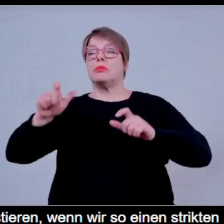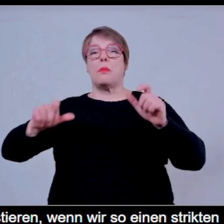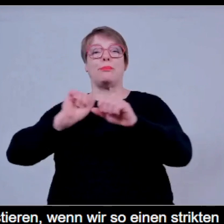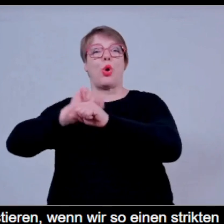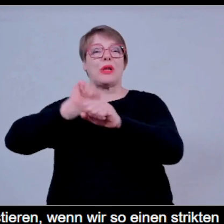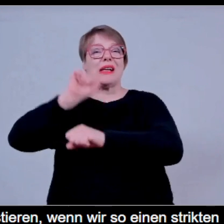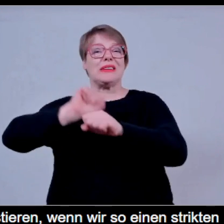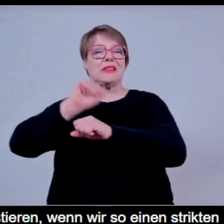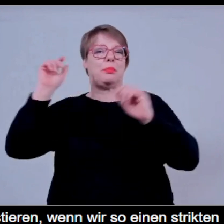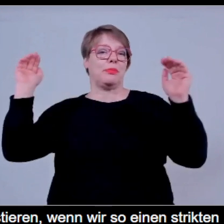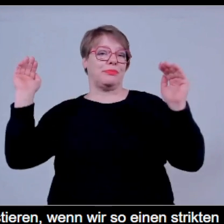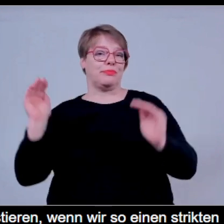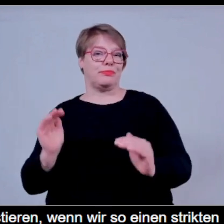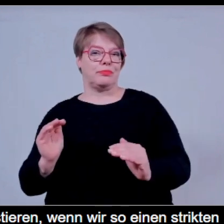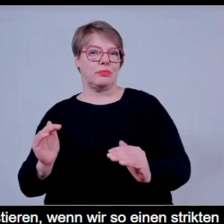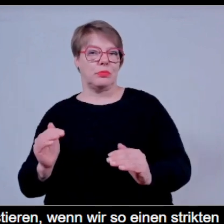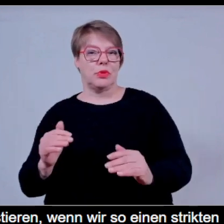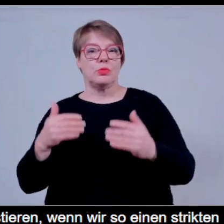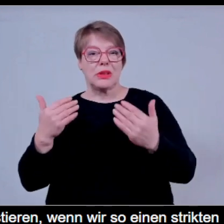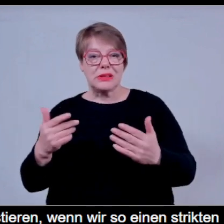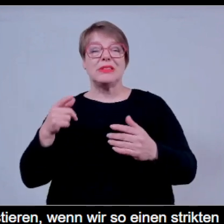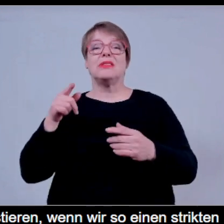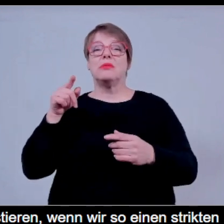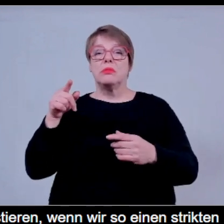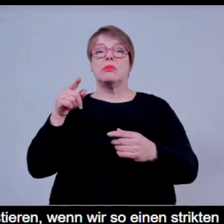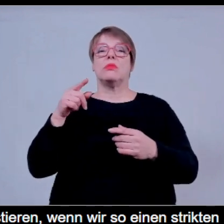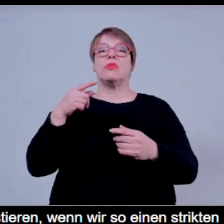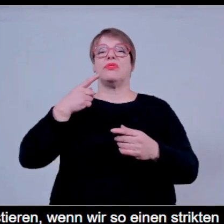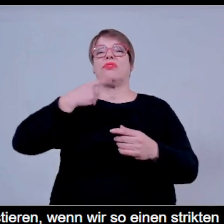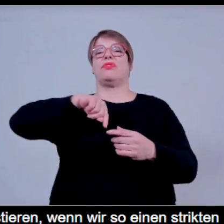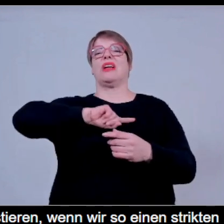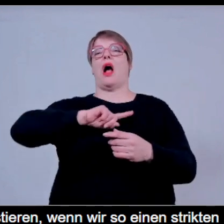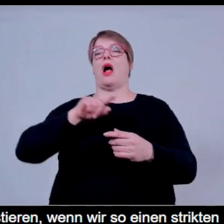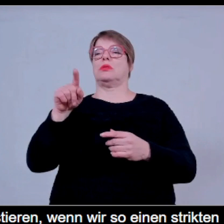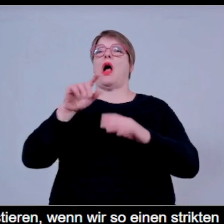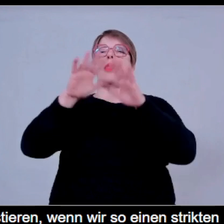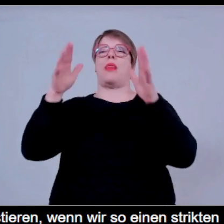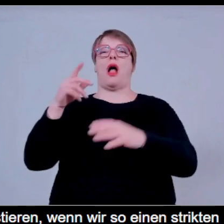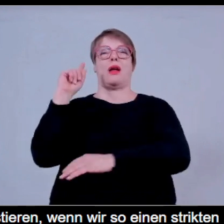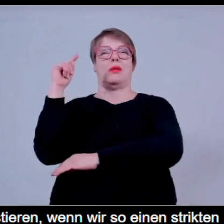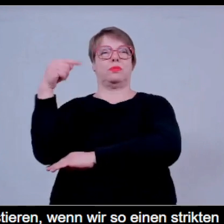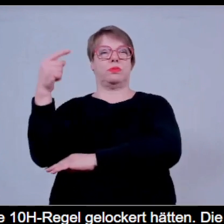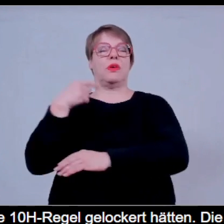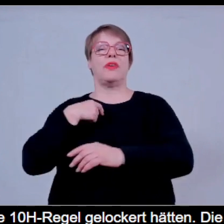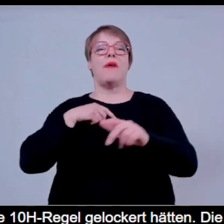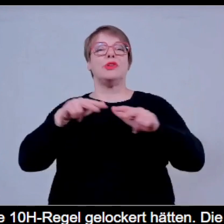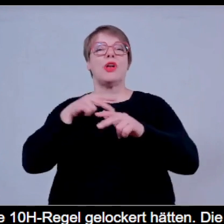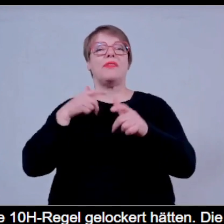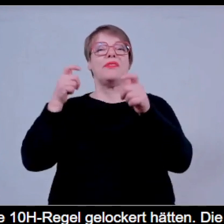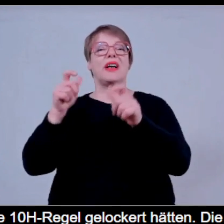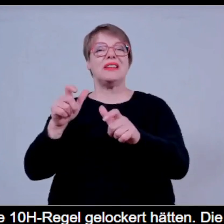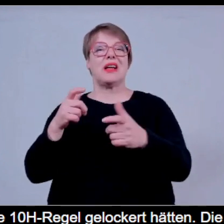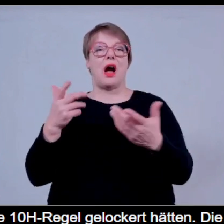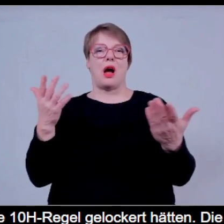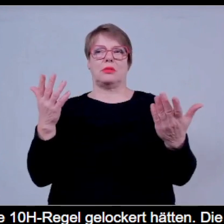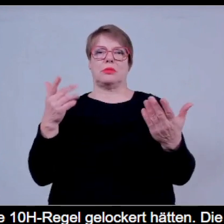Bemessungsleistung. Wir wollen auch Satellitenanlagen jeweils einzeln sehen und nicht addiert, womit man dann schneller über